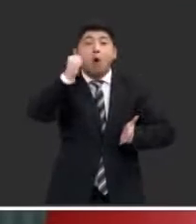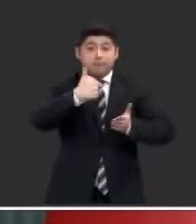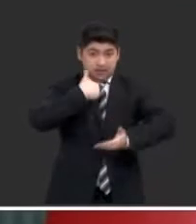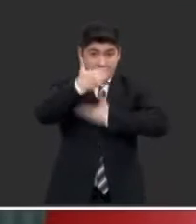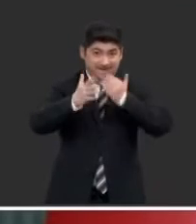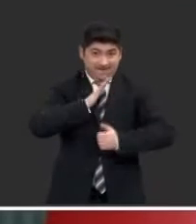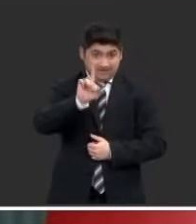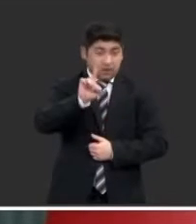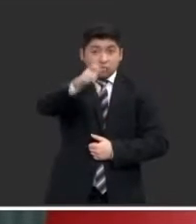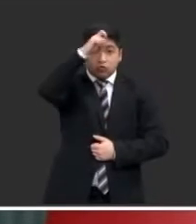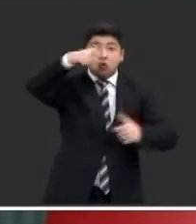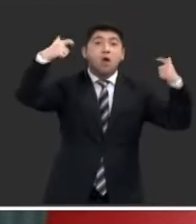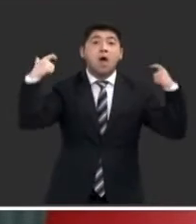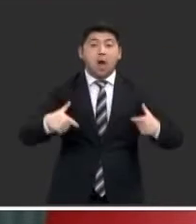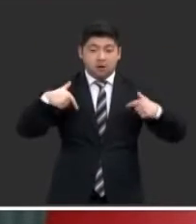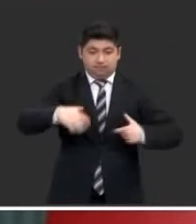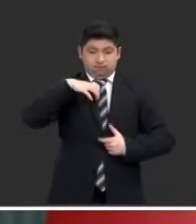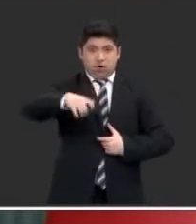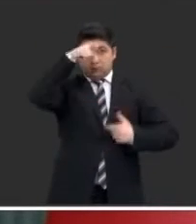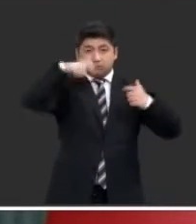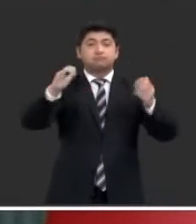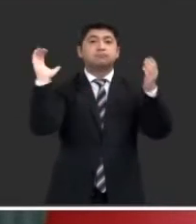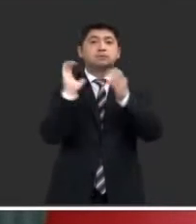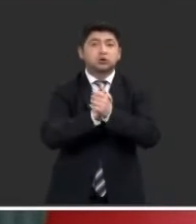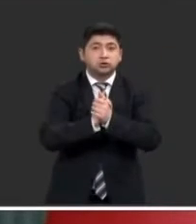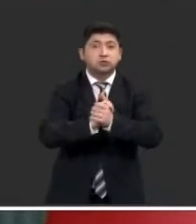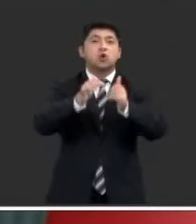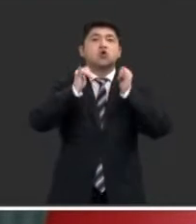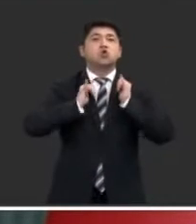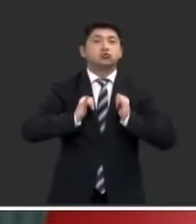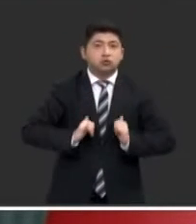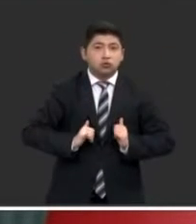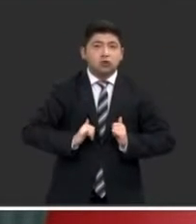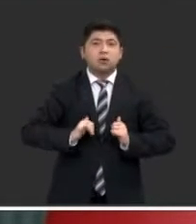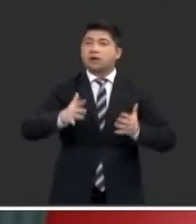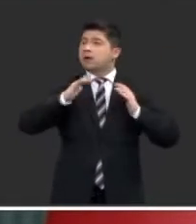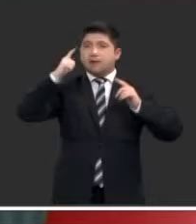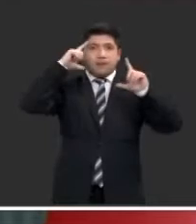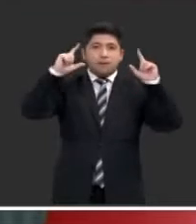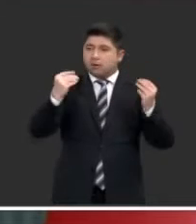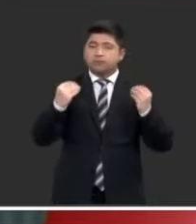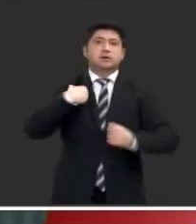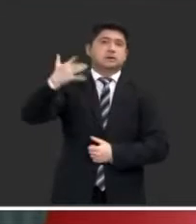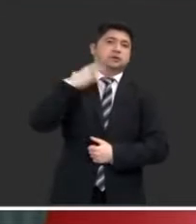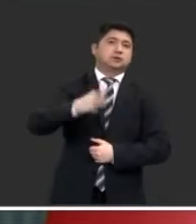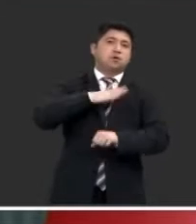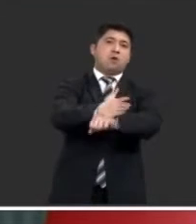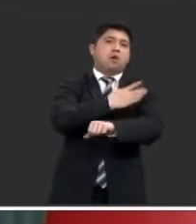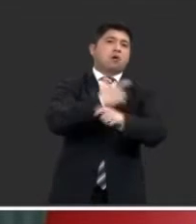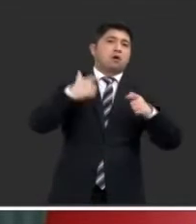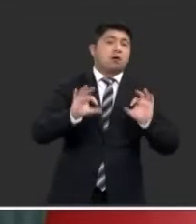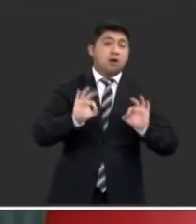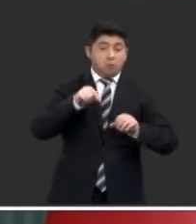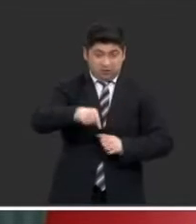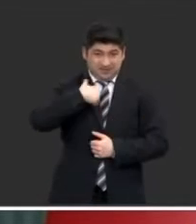bu Türkiye bölgesinde barışı huzuru Esenli isteyen bir ülkedir bu